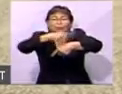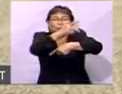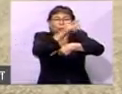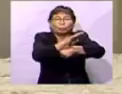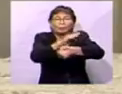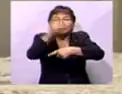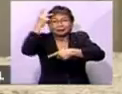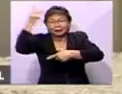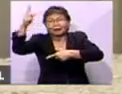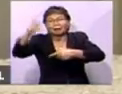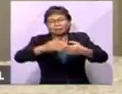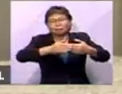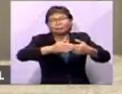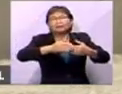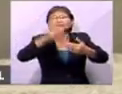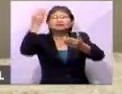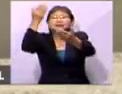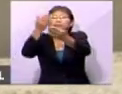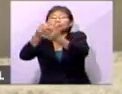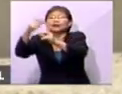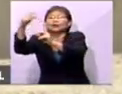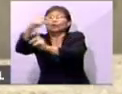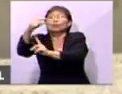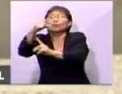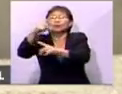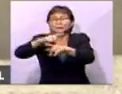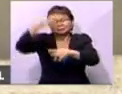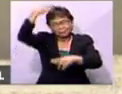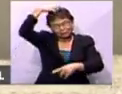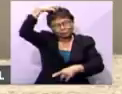ke Terminal Pengangkutan Bersepadu Gombak di Selangor.